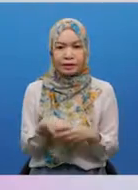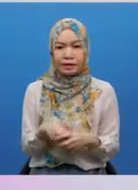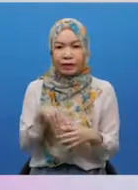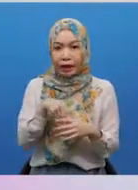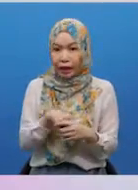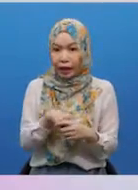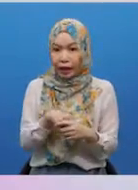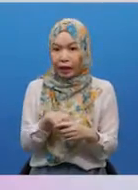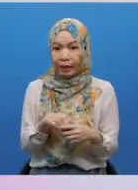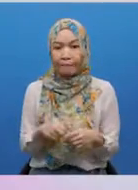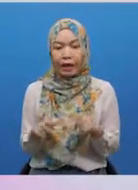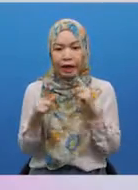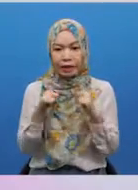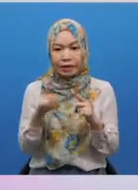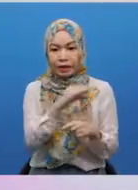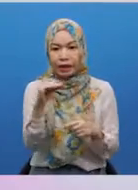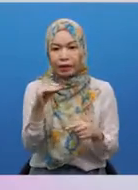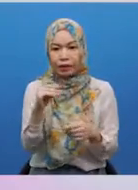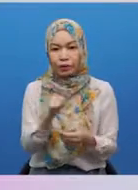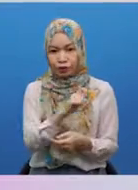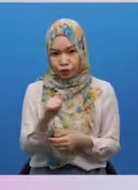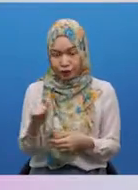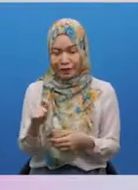lisan dan tulisan.